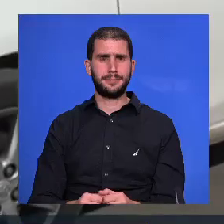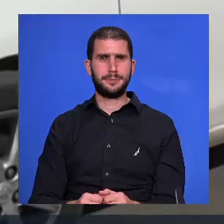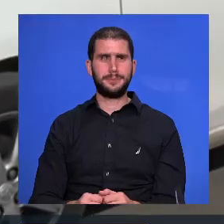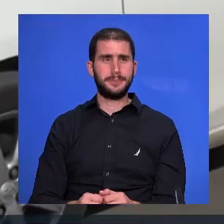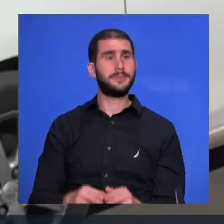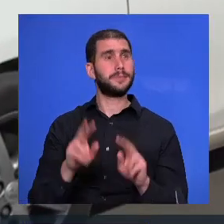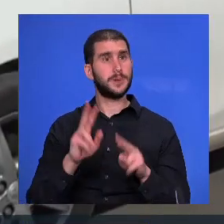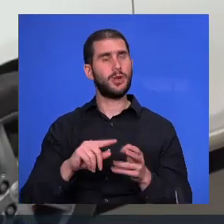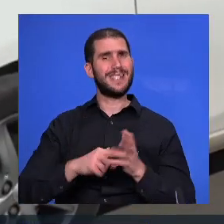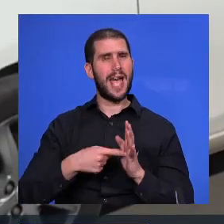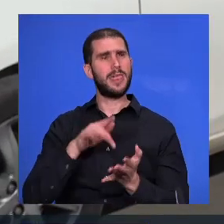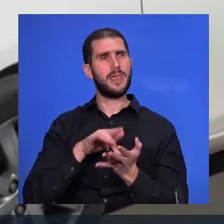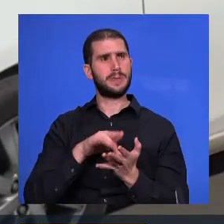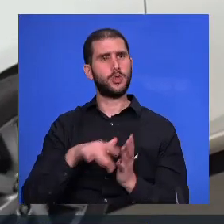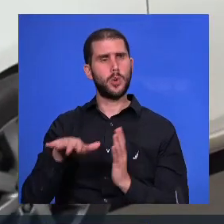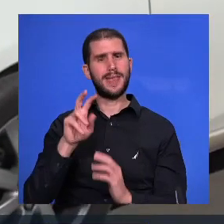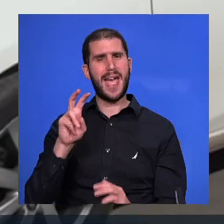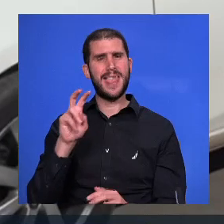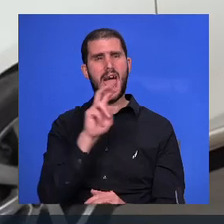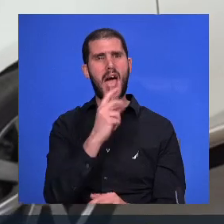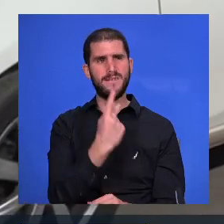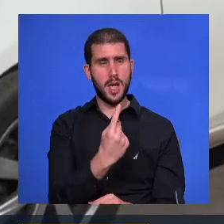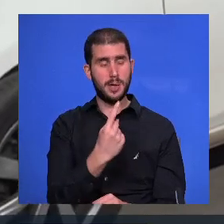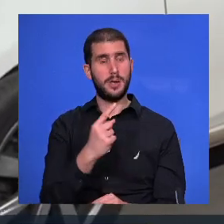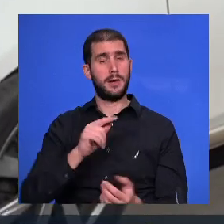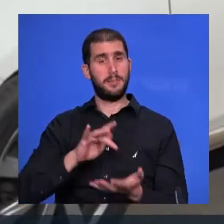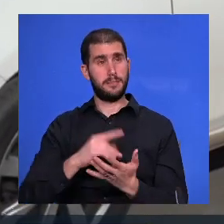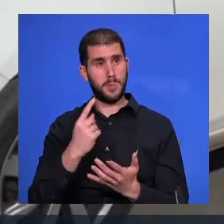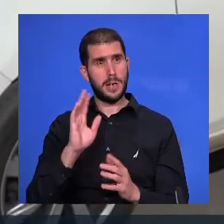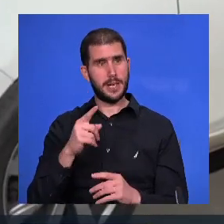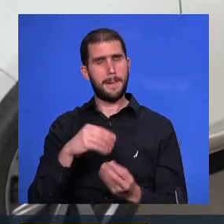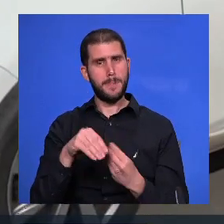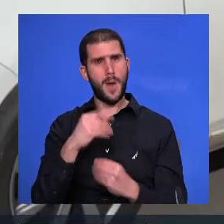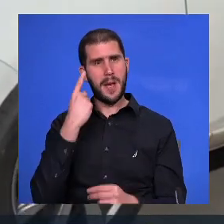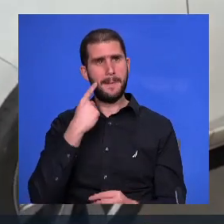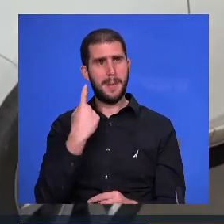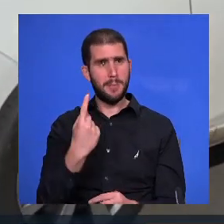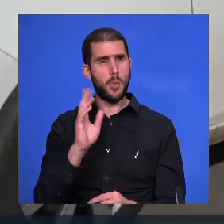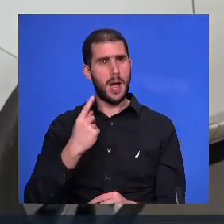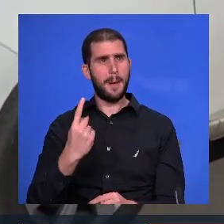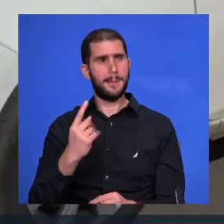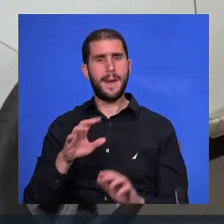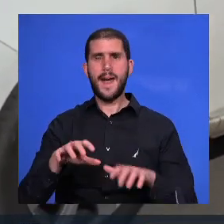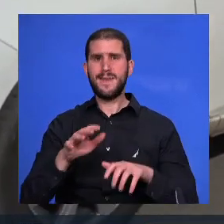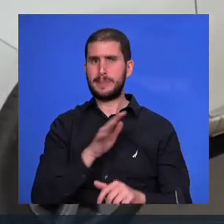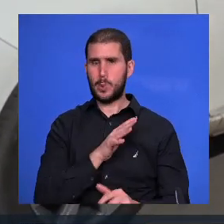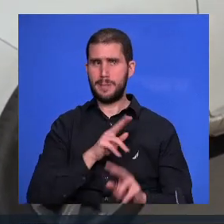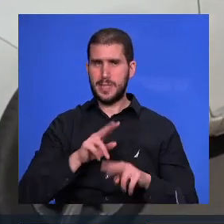יש לנו יעד שנמצא בשכונת עינאפה. היעד הזה הוא גם מעורב בפלילים, הוא גם מחזיק